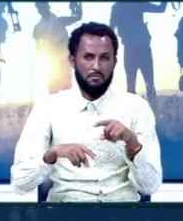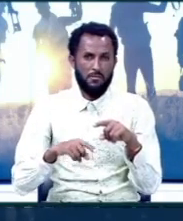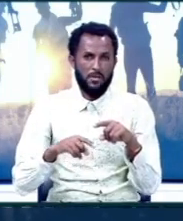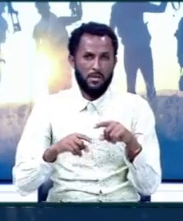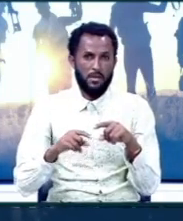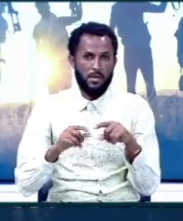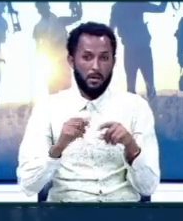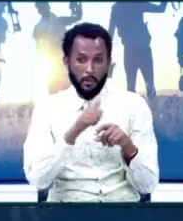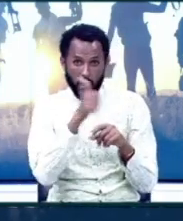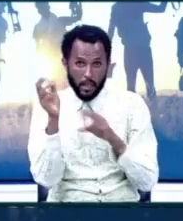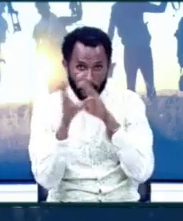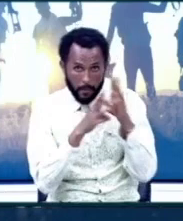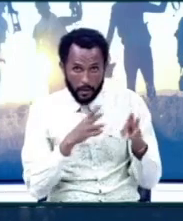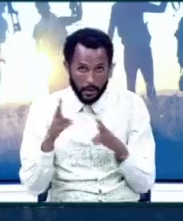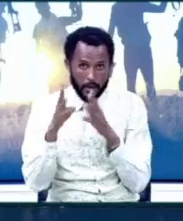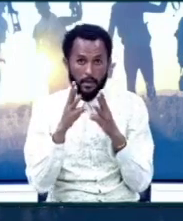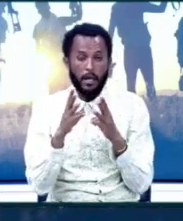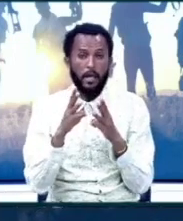ባህሊ መንገዲ ክንበረስ ኢና።